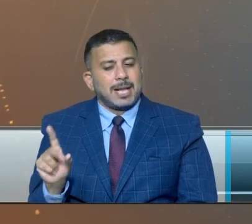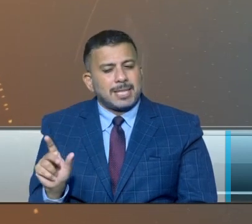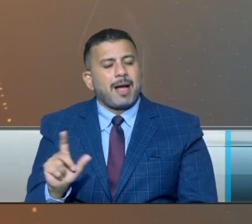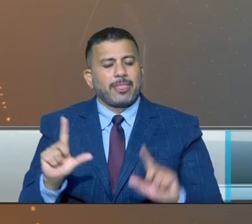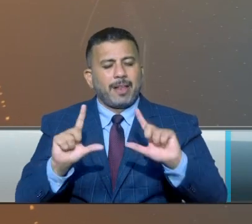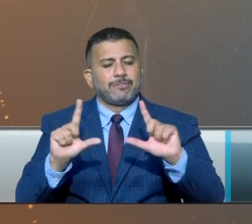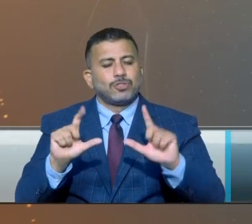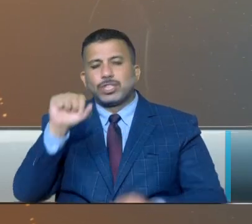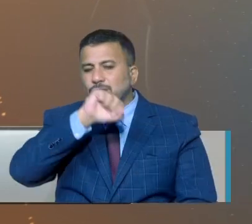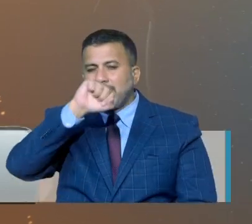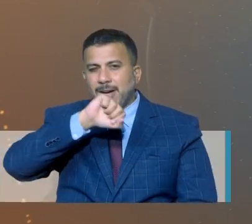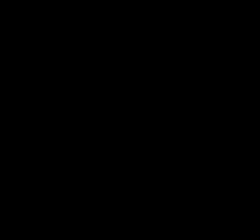اذاعه وتلفزيون الشارقه